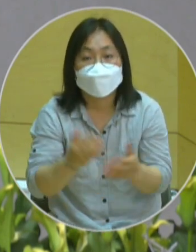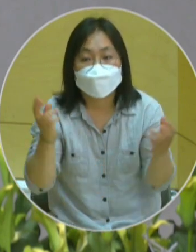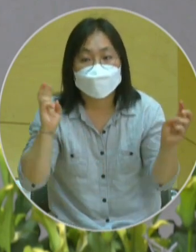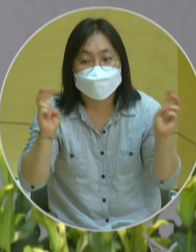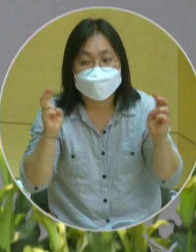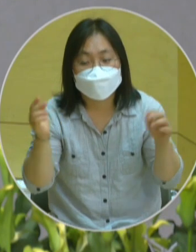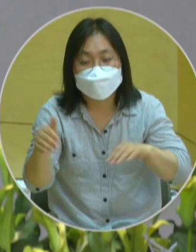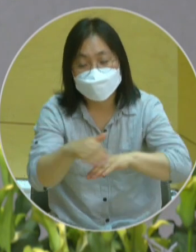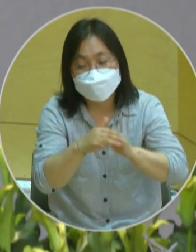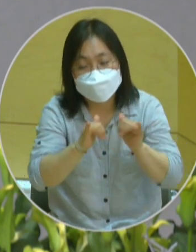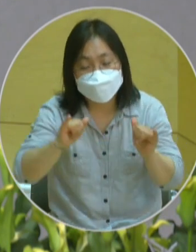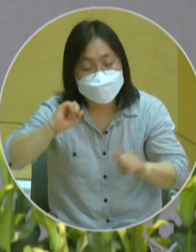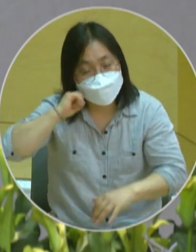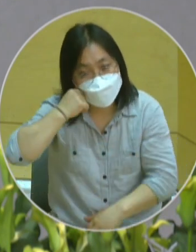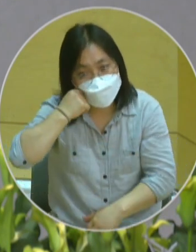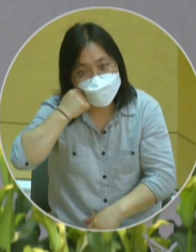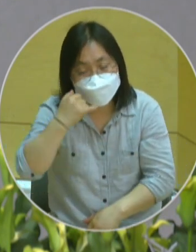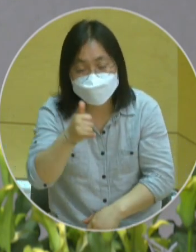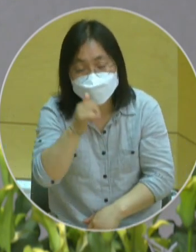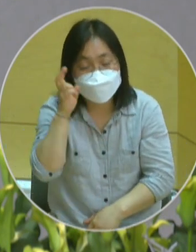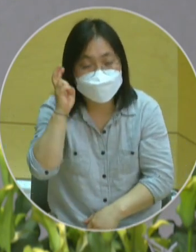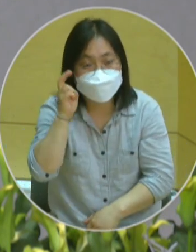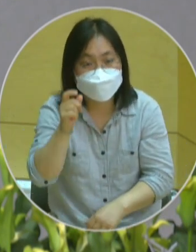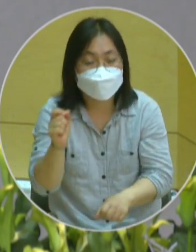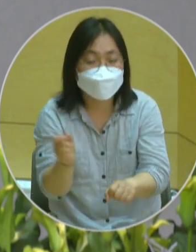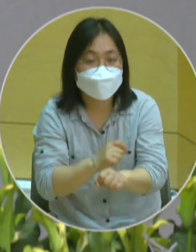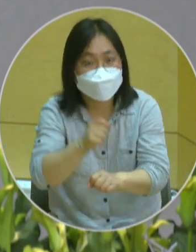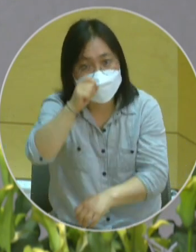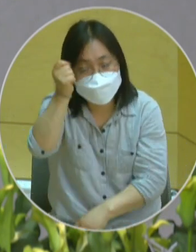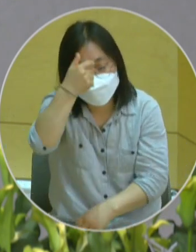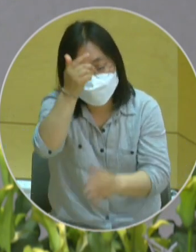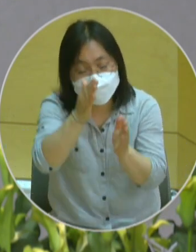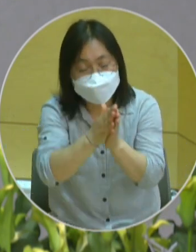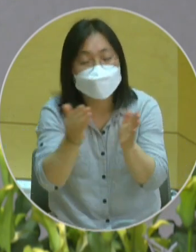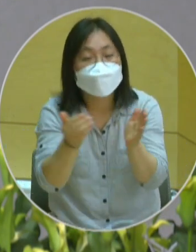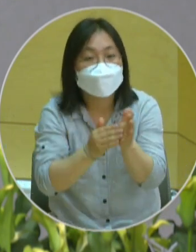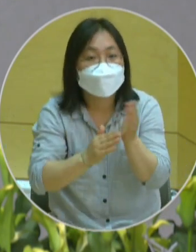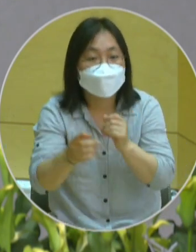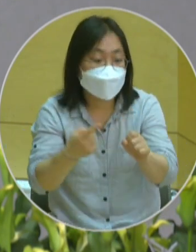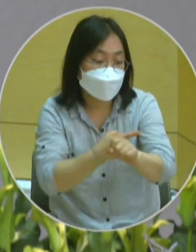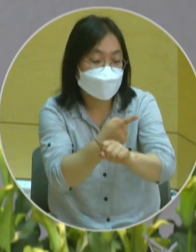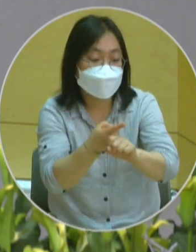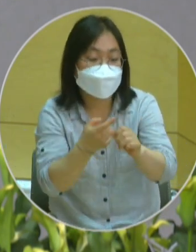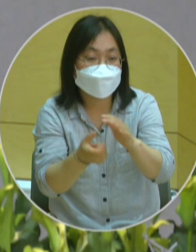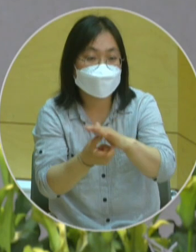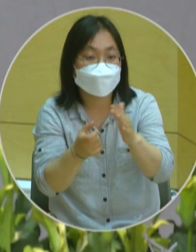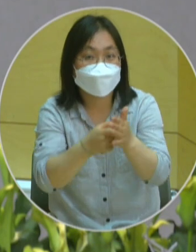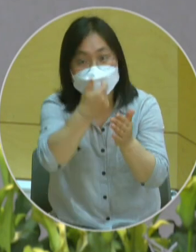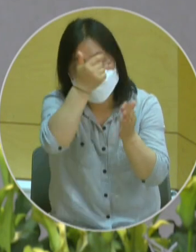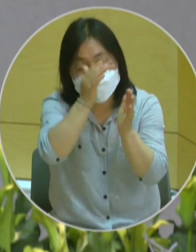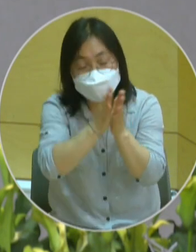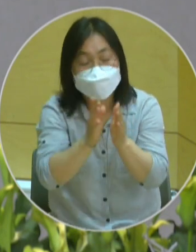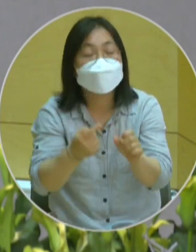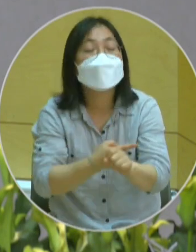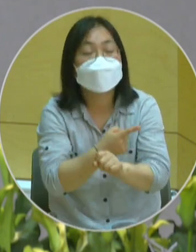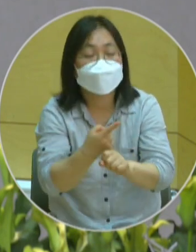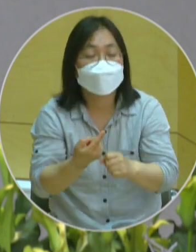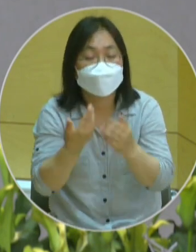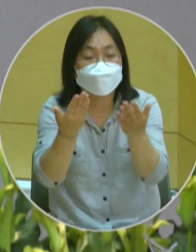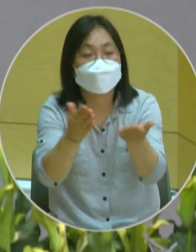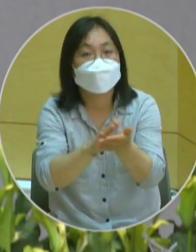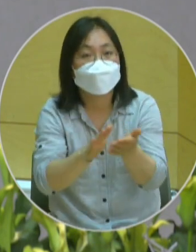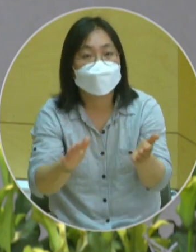다니는 분들은 조금 어려울 수 있겠다 싶은 생각이 드는데 특별히 새벽 기도 후에는 한 시간 정도 시간을 기도할 시간을 드립니다. 연달아